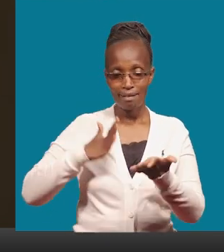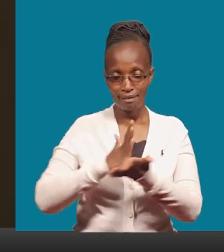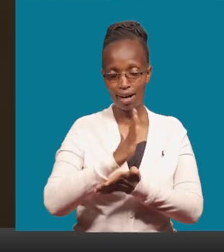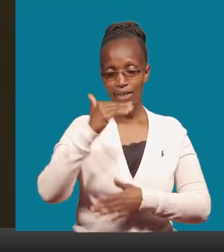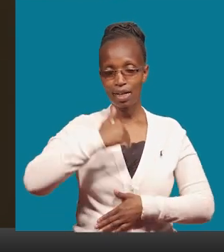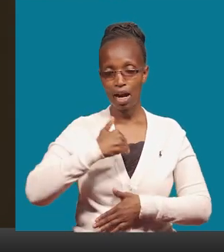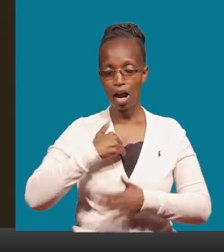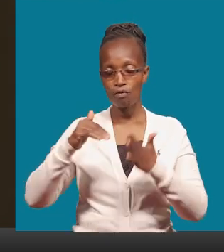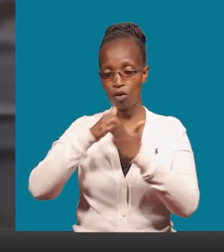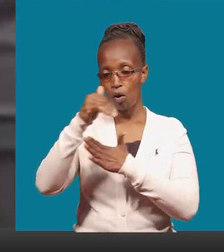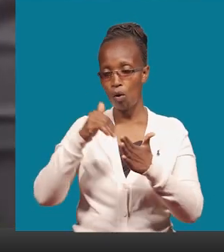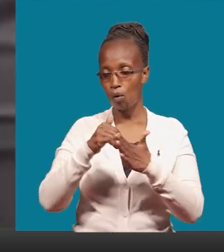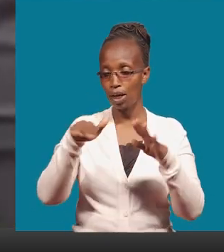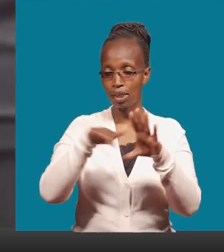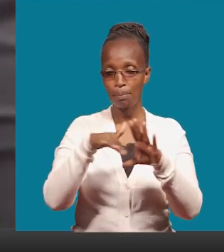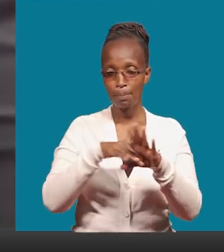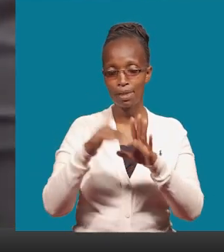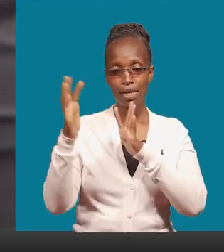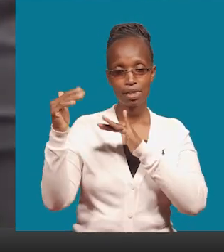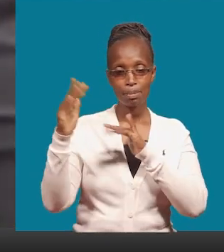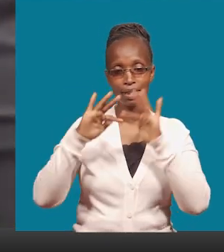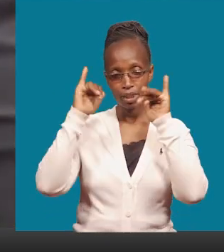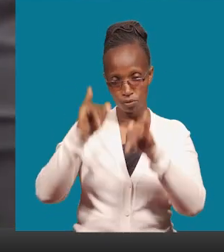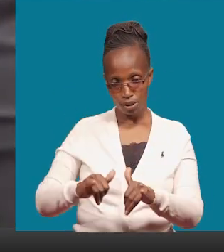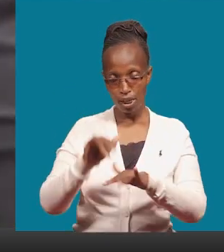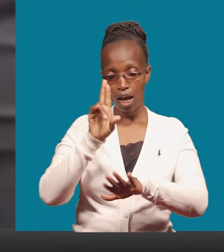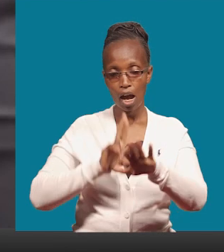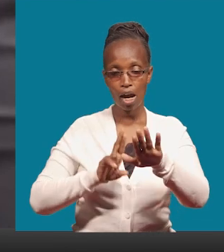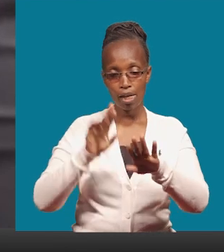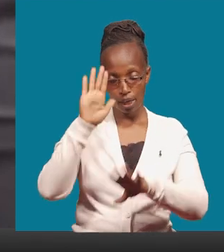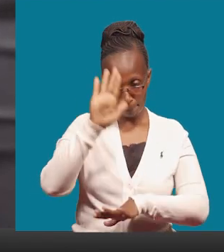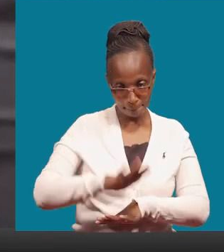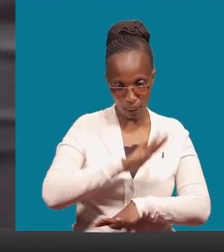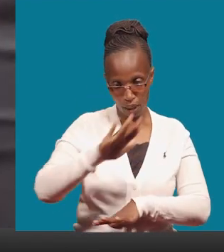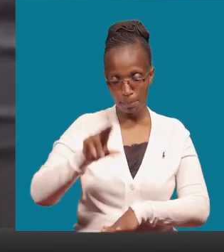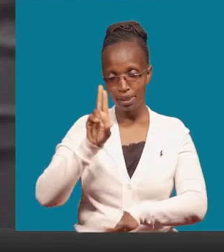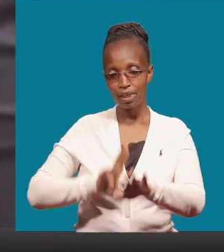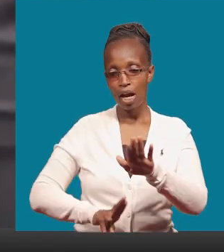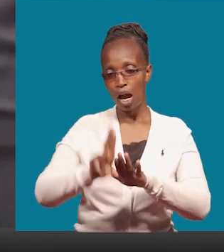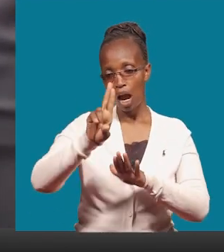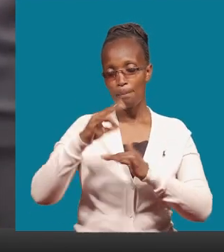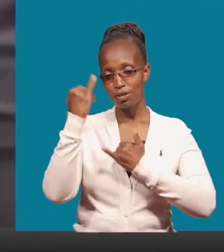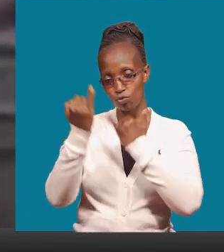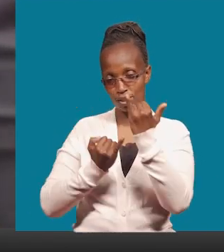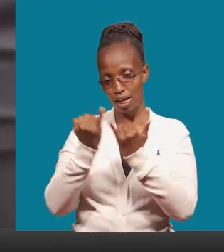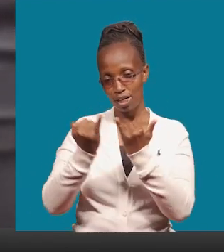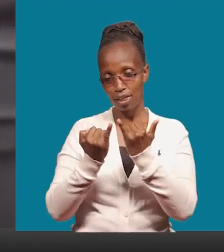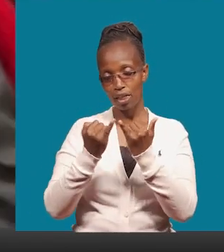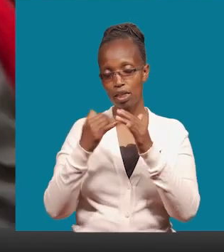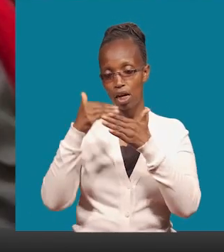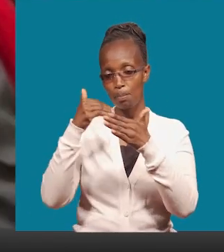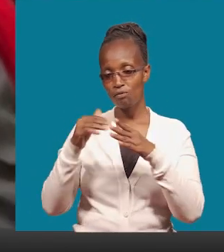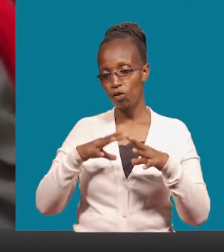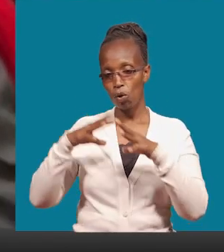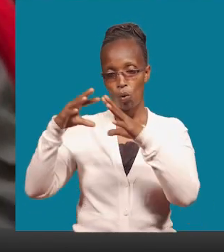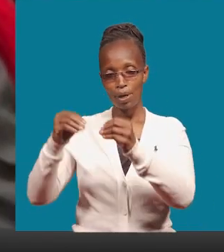your entitlement. Wabunge wanatarajiwa kusalia kwenye mkao ule hadi Jumamosi kabla ya kuelekea